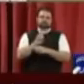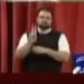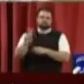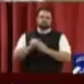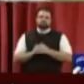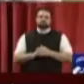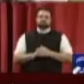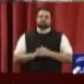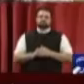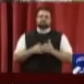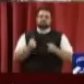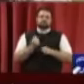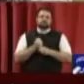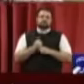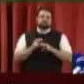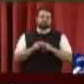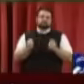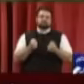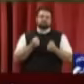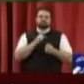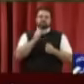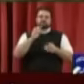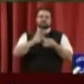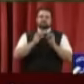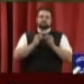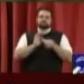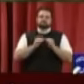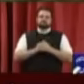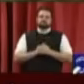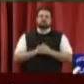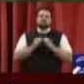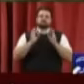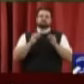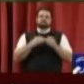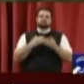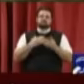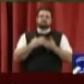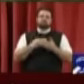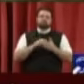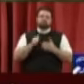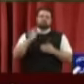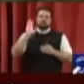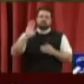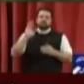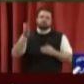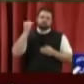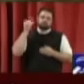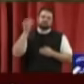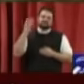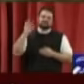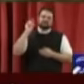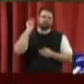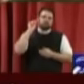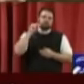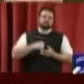ce în prezent. La ce faci? La fiecare cuvințial și Mai ales că ai avut alte obiceiuri. Exact. Și ca să li schimbi pe alea, îți trebuie